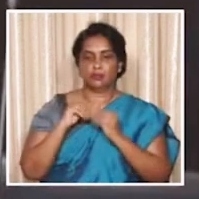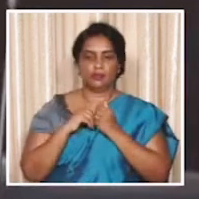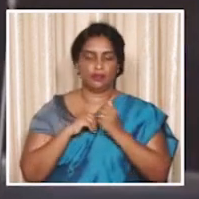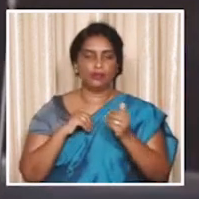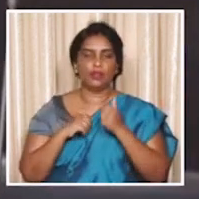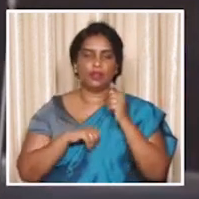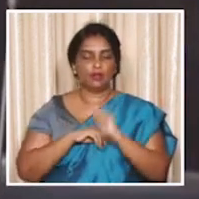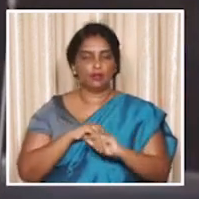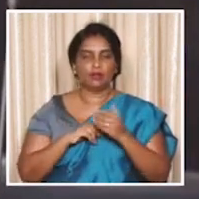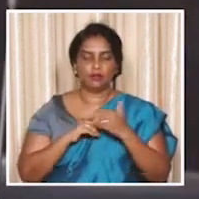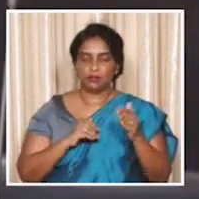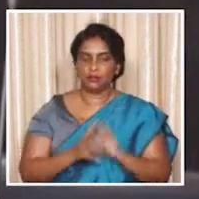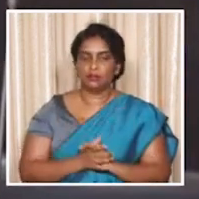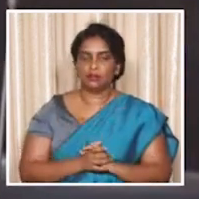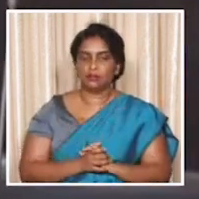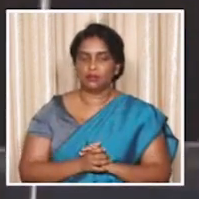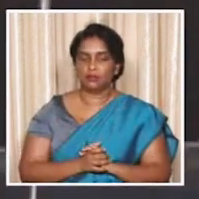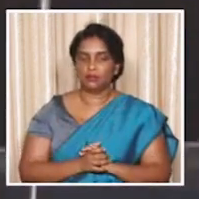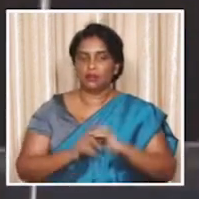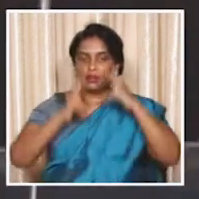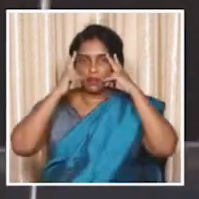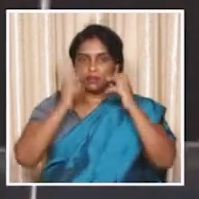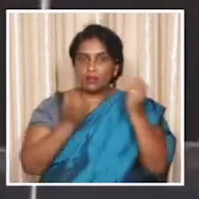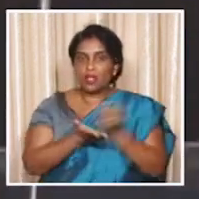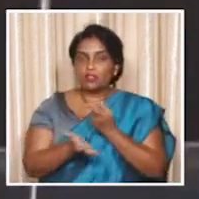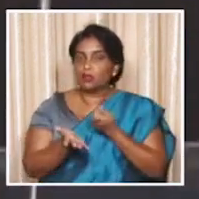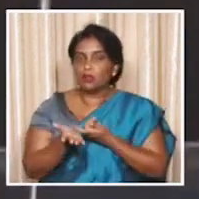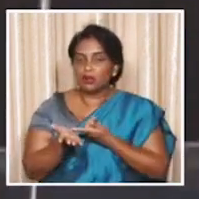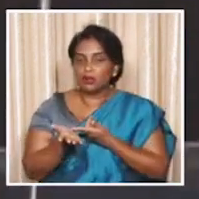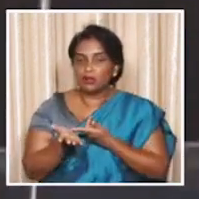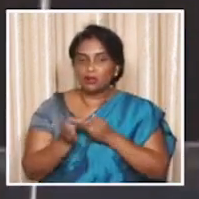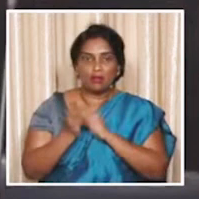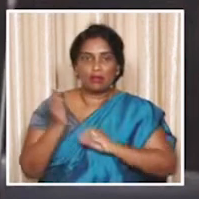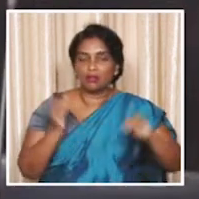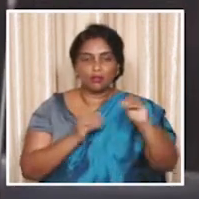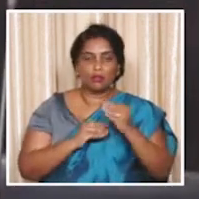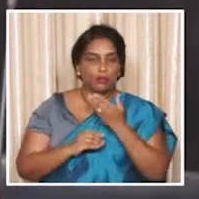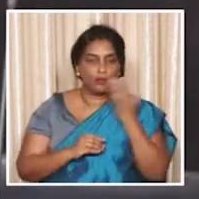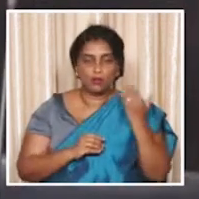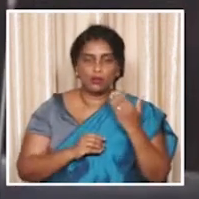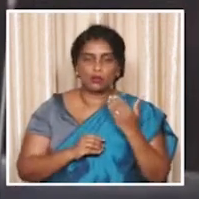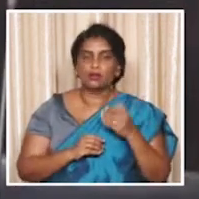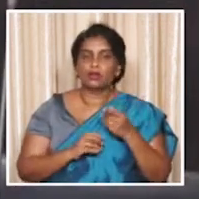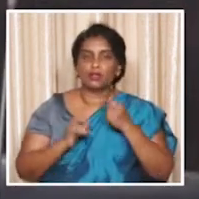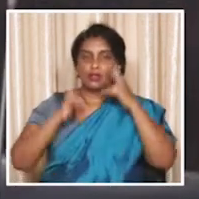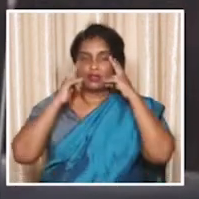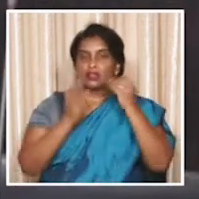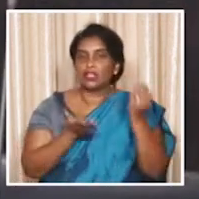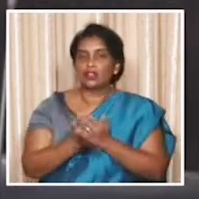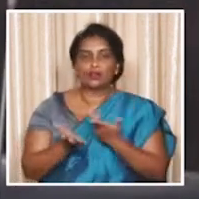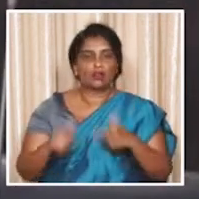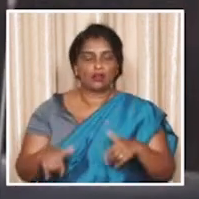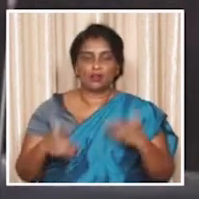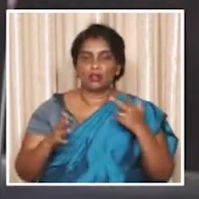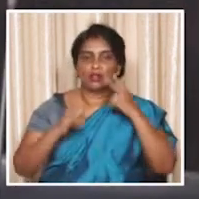කටයුතු ටික සැලසෙන්නේ සෞදි ෆන්ඩ් වලින් ඉතුරු වෙලා තියෙන එකෙන් බැරිද දාගන්න සෞදි ෆන්ඩ් එකකින් ඉතුරු වෙලා තියෙන ප්‍රමාණයක් දැන් නැහැ